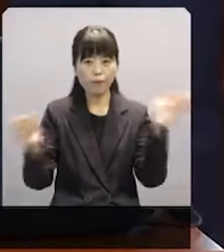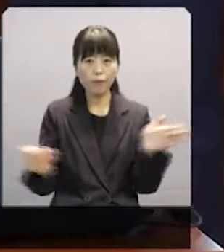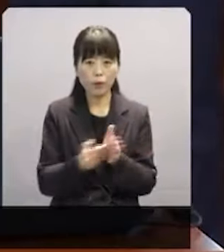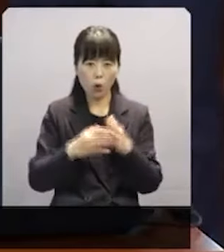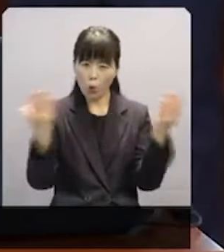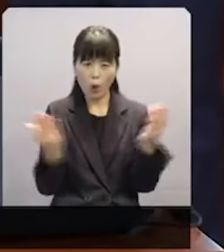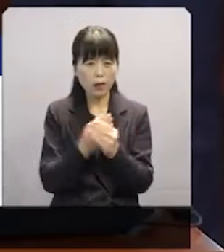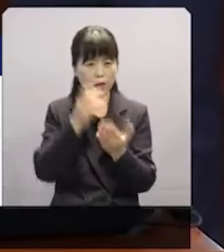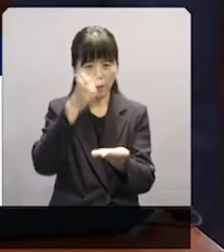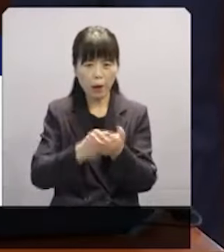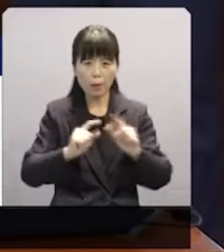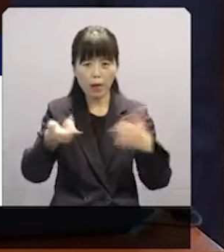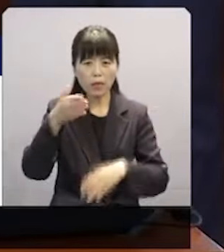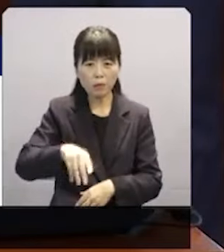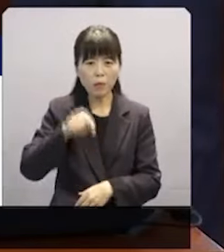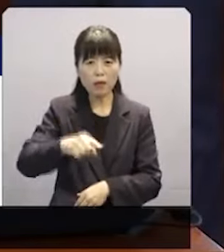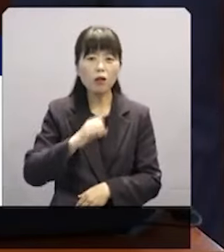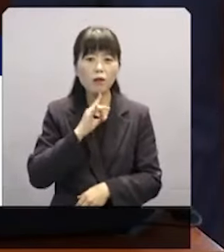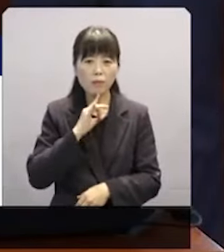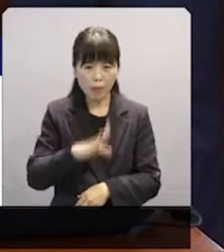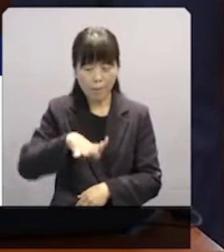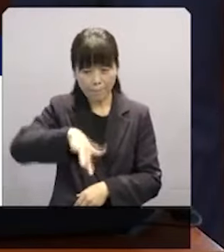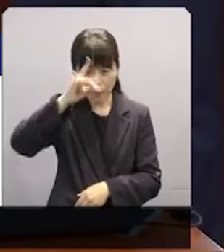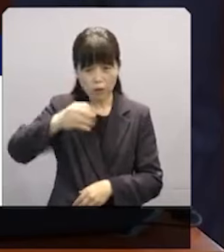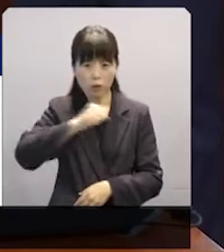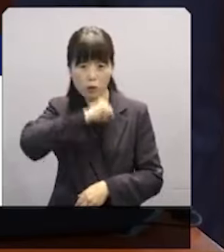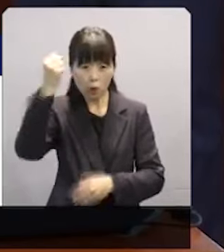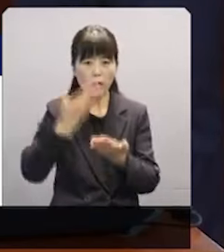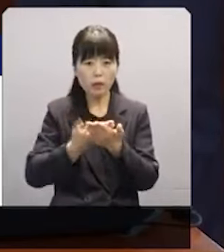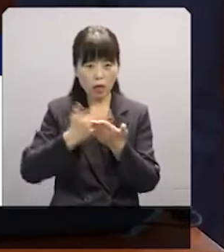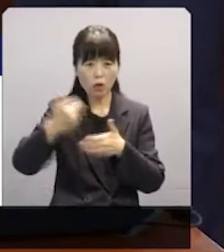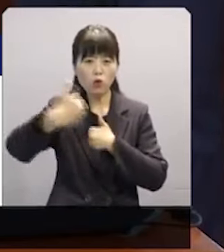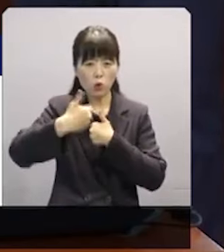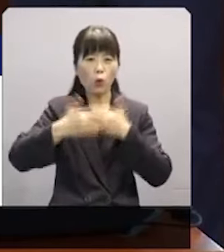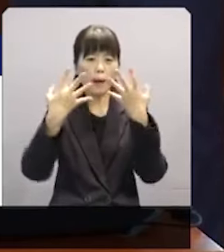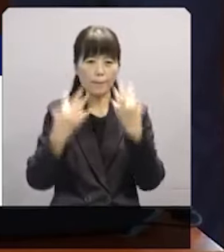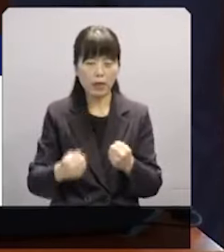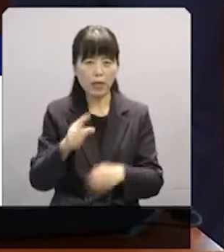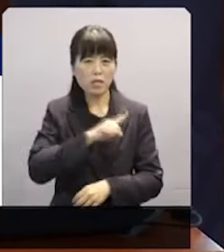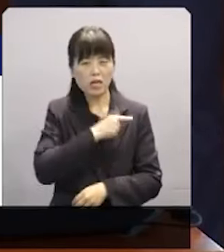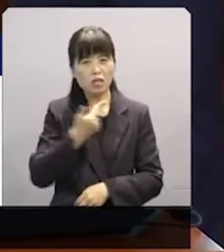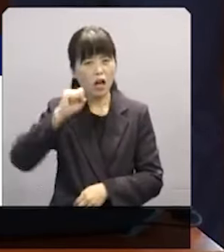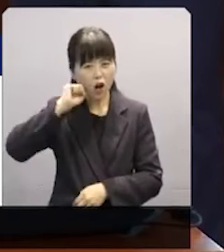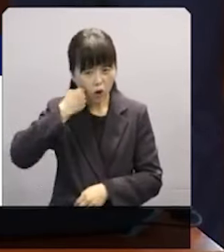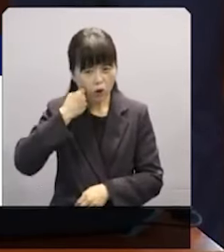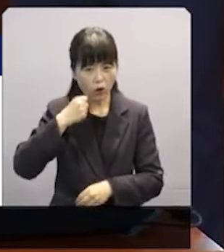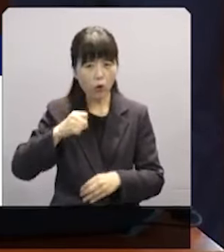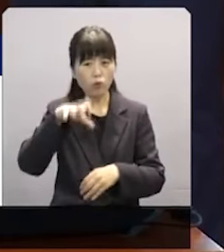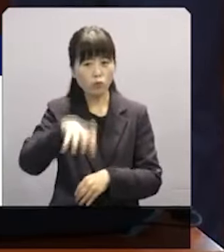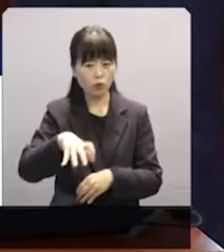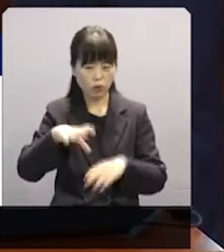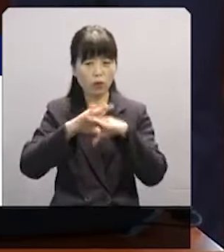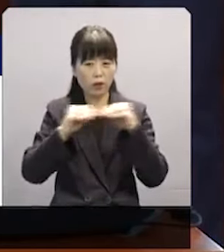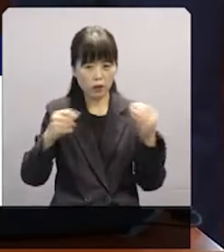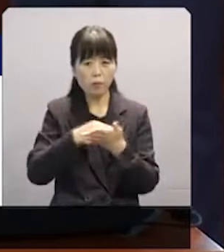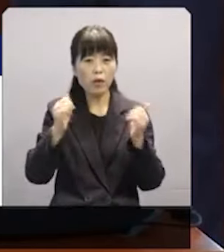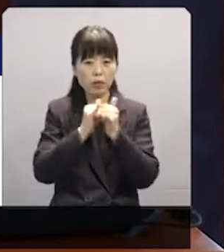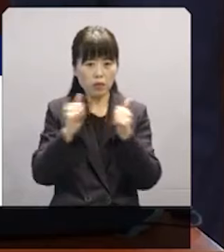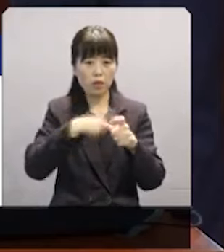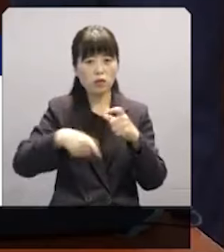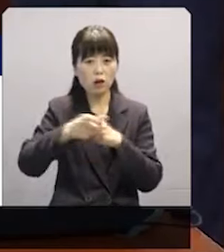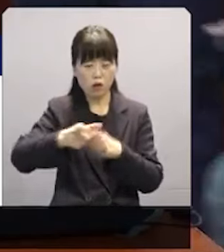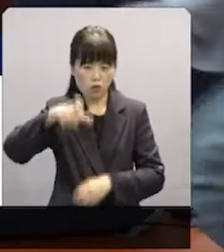완전한 법은 아니지만 이거라도 먼저 통과시켜달라는 이런 요구를 하셨어요. 최대한 사각지대를 제거하고 피해자들에게 좀